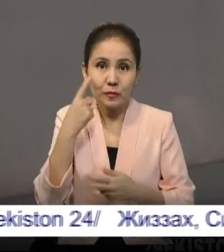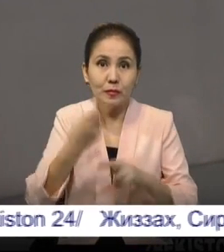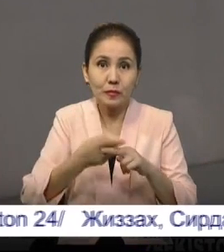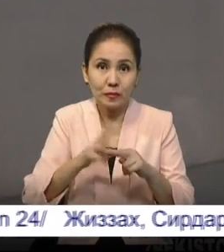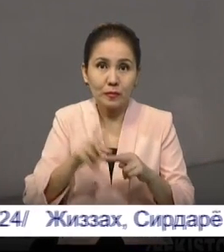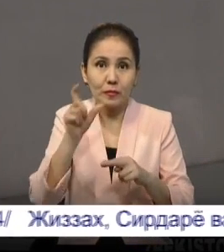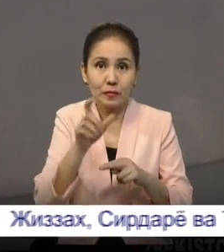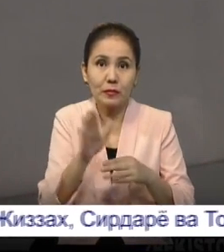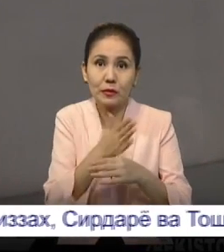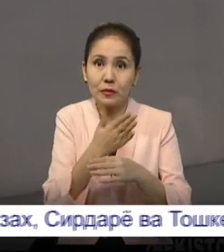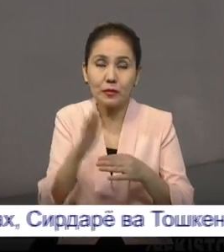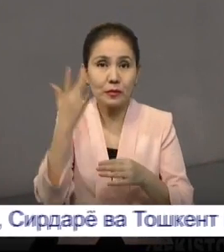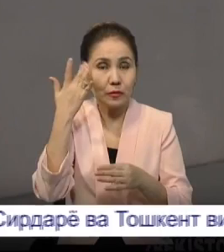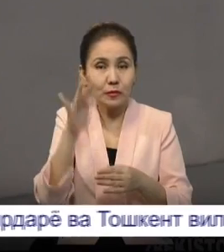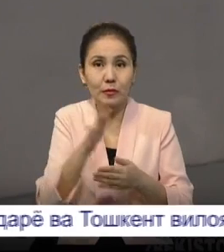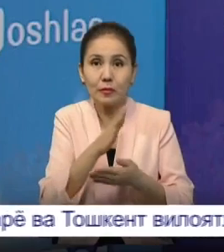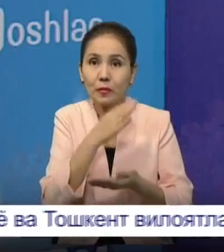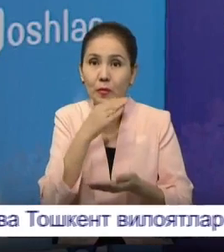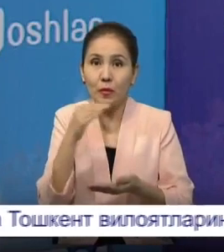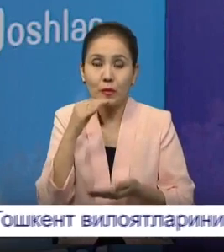bilan ajratomiy o'tkazyapti deb buni.